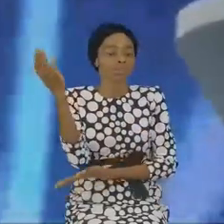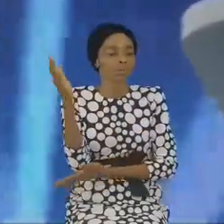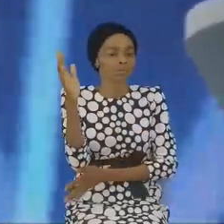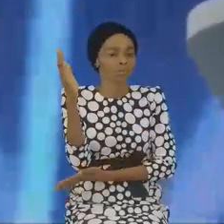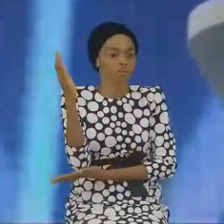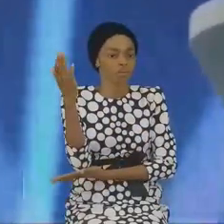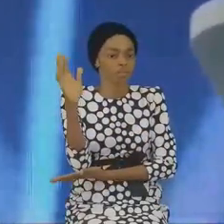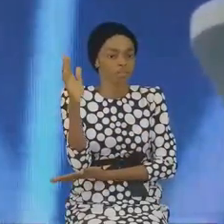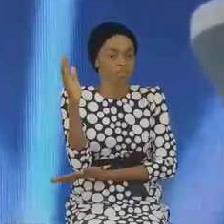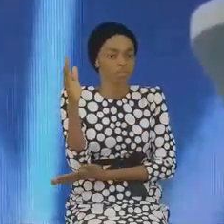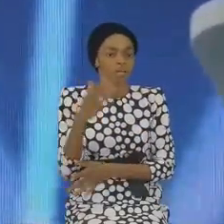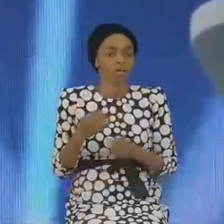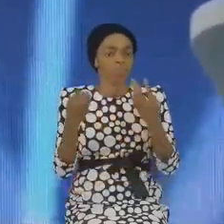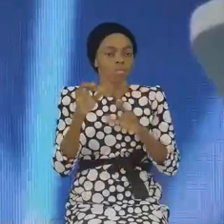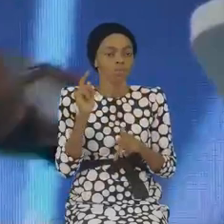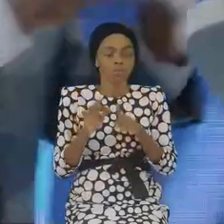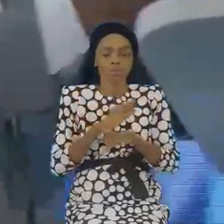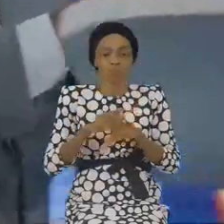entrer dans la terre promise.